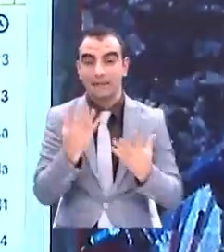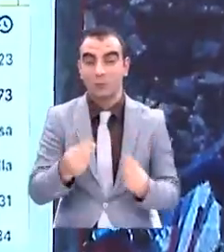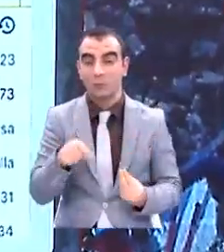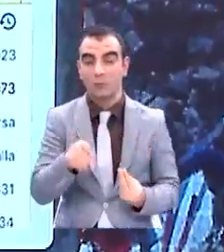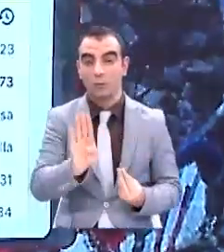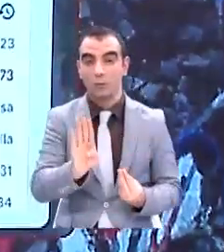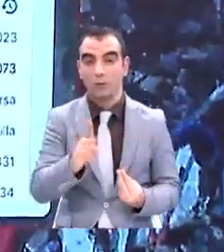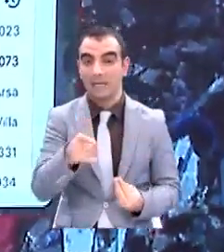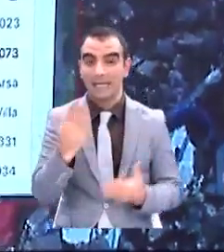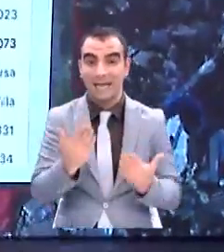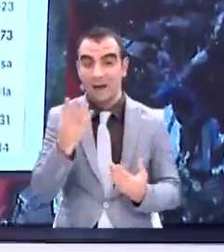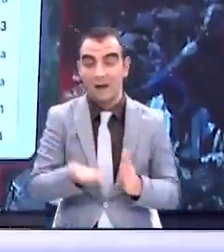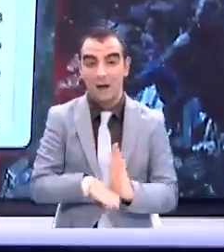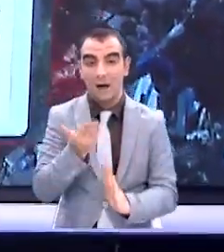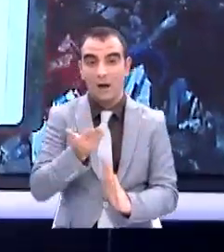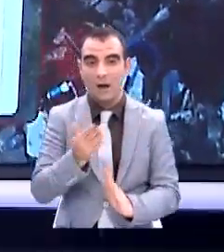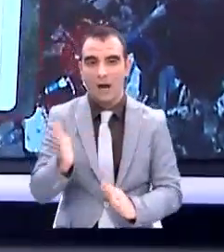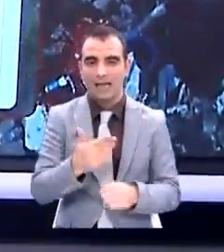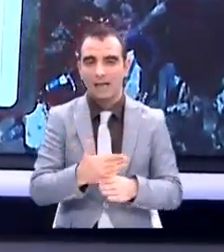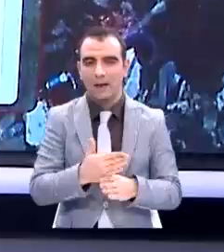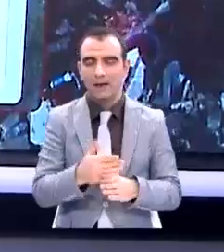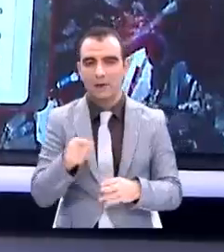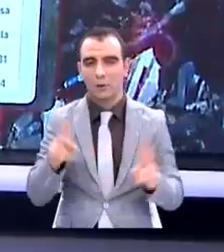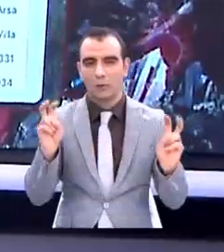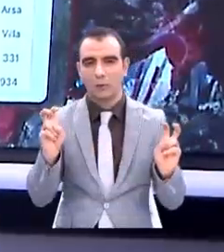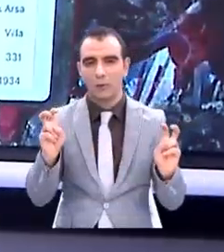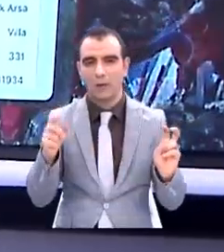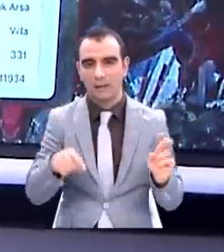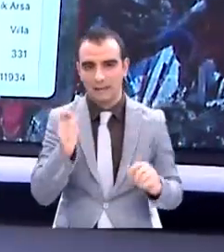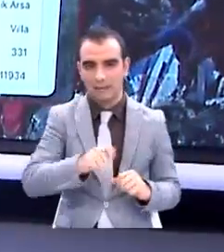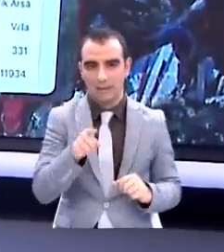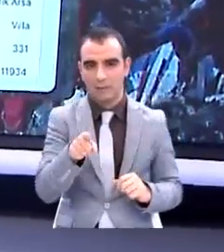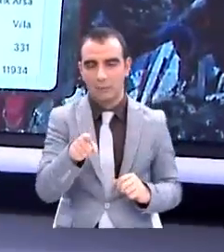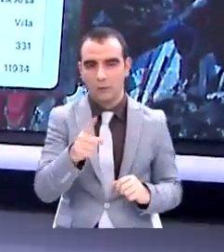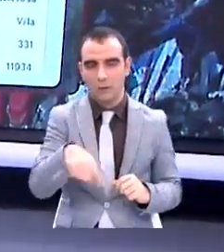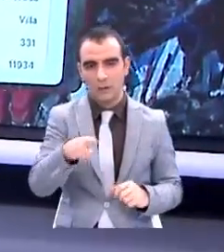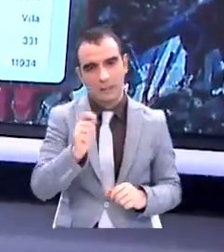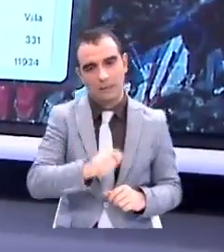neye göre arttırıyorsun hangi gerekçeyi göre yapılır mı bu Evet yapılıyor İşte olay bu